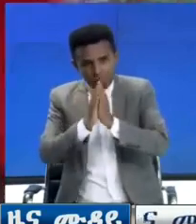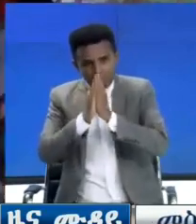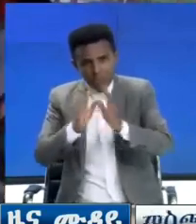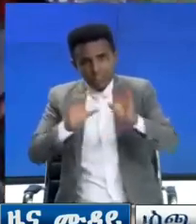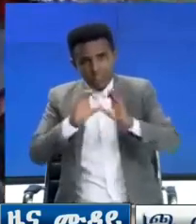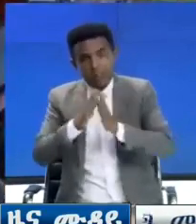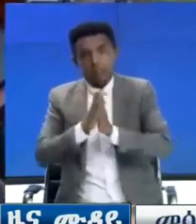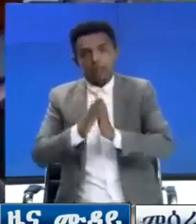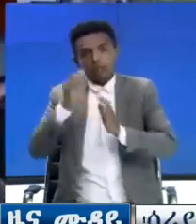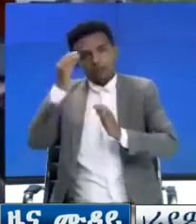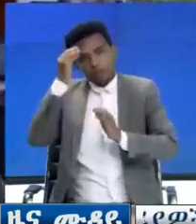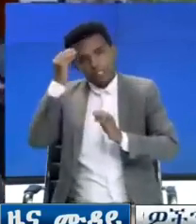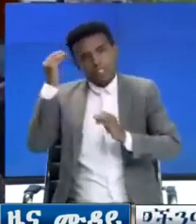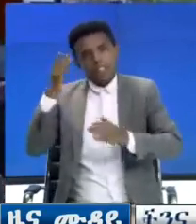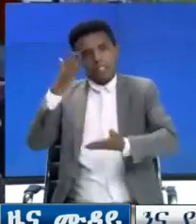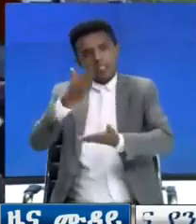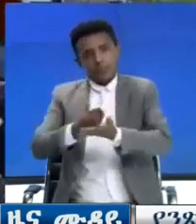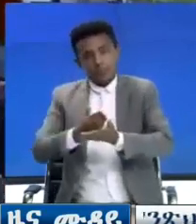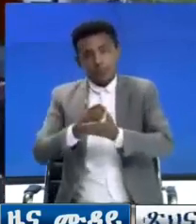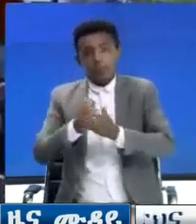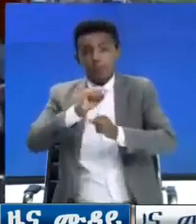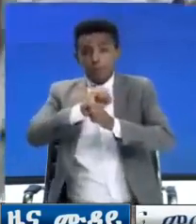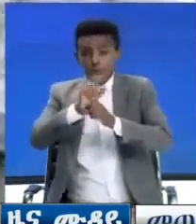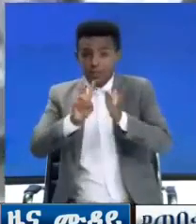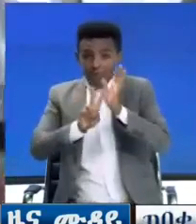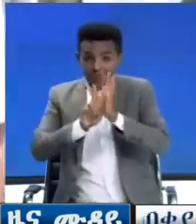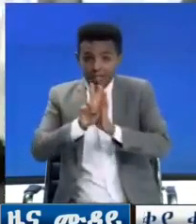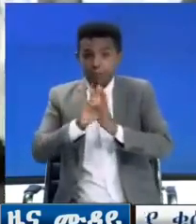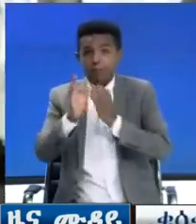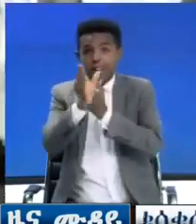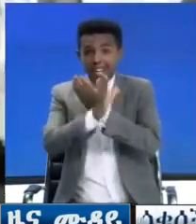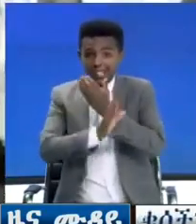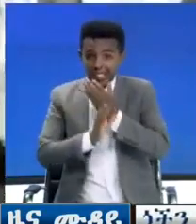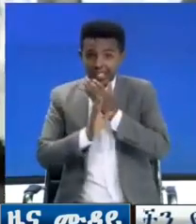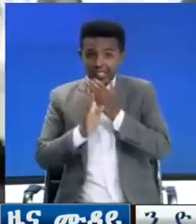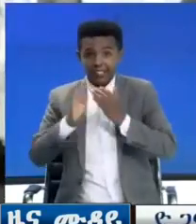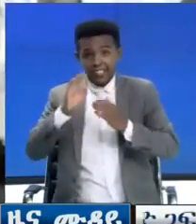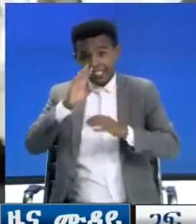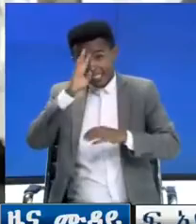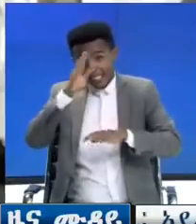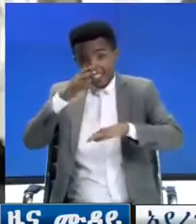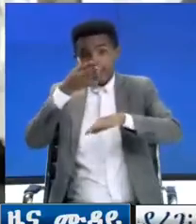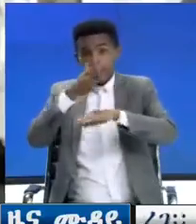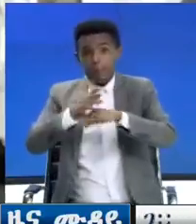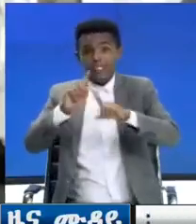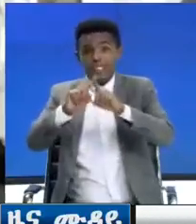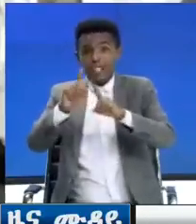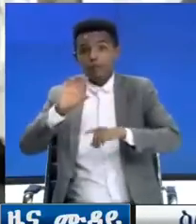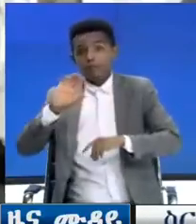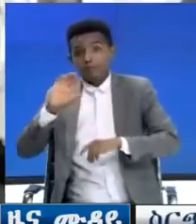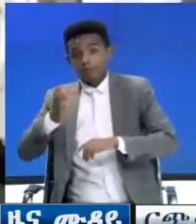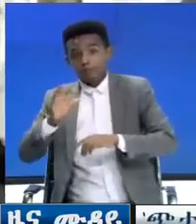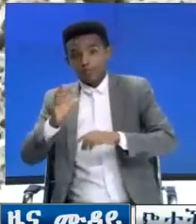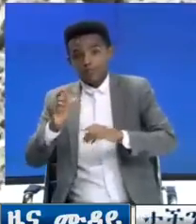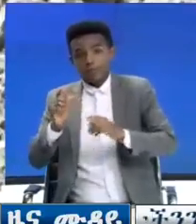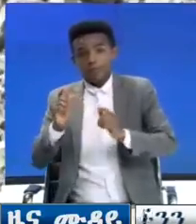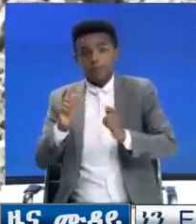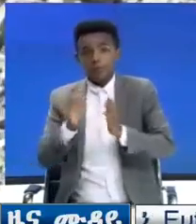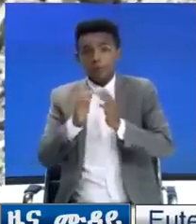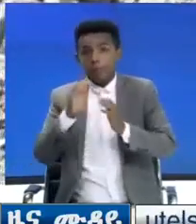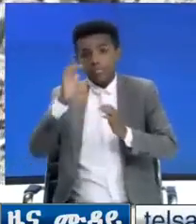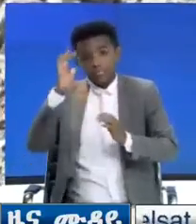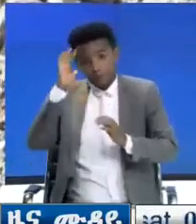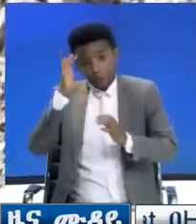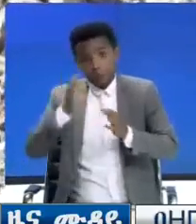መዘናጋት ይቁም። የኮሮና ቫይረስ በሀገራችን ከተከሰተ በኋላ በተለያዩ የብዙሃን መገናኛዎች እንግዲህ በሽታ የሚተላለፍበት